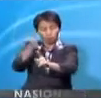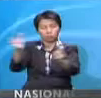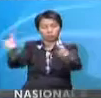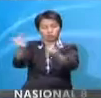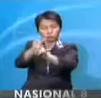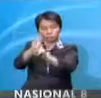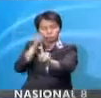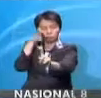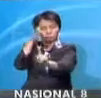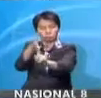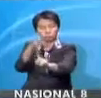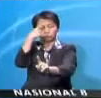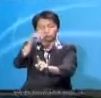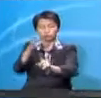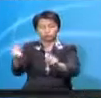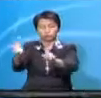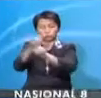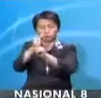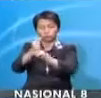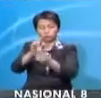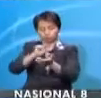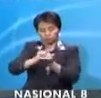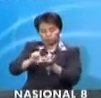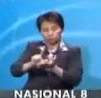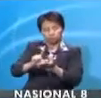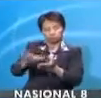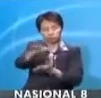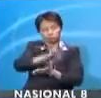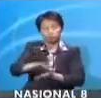mencapai sasaran untuk mencapai pendapatan per kapita